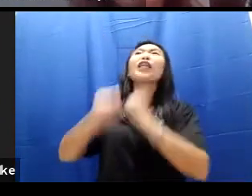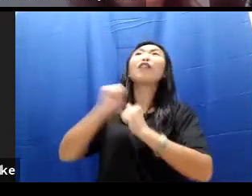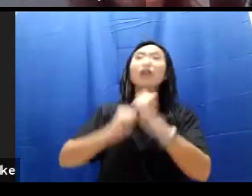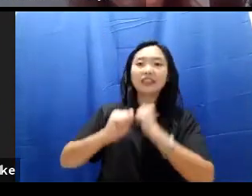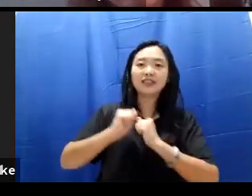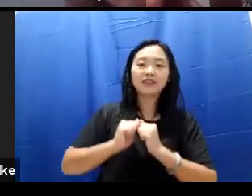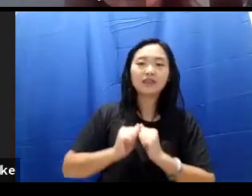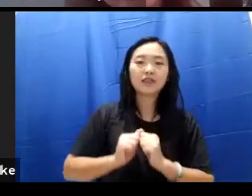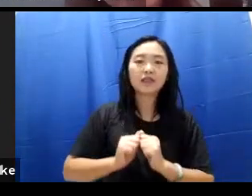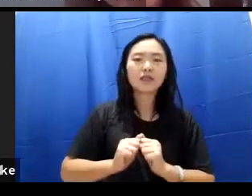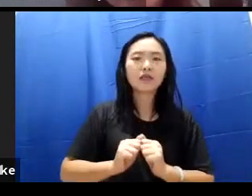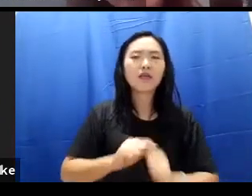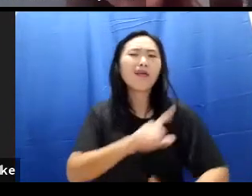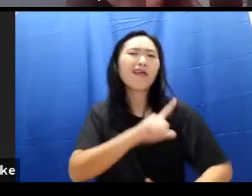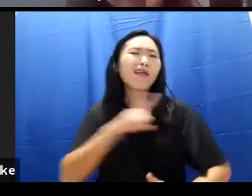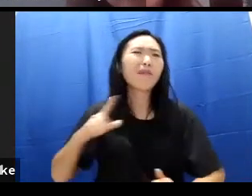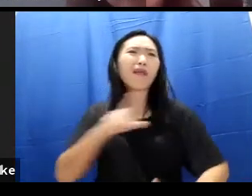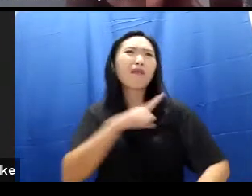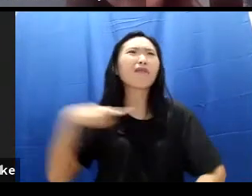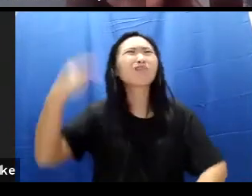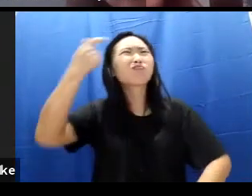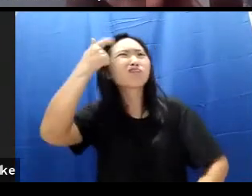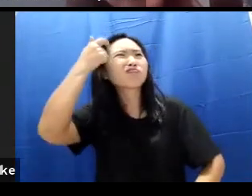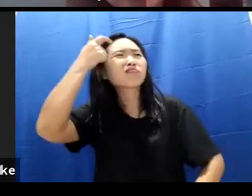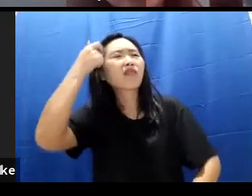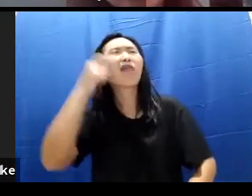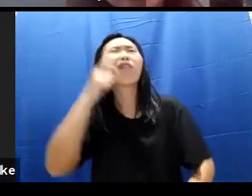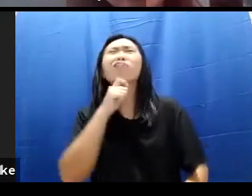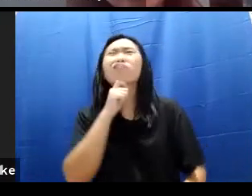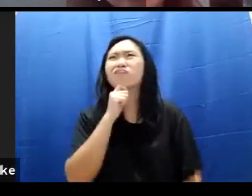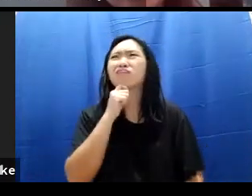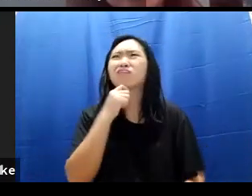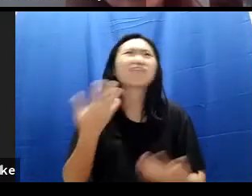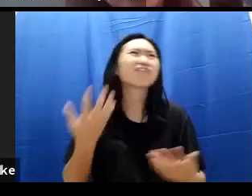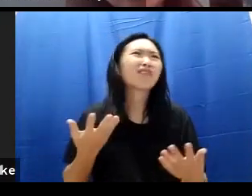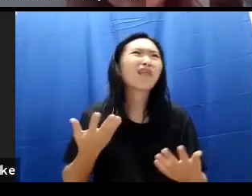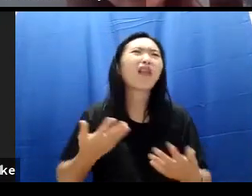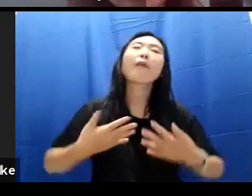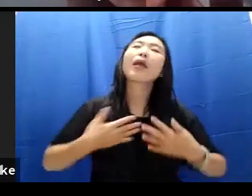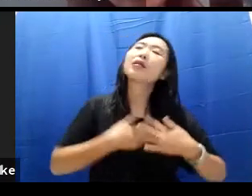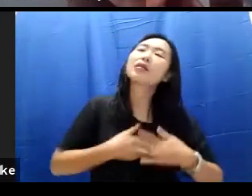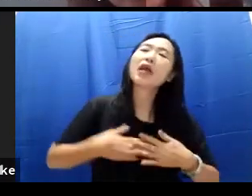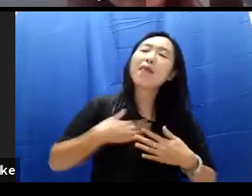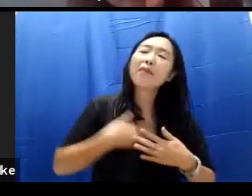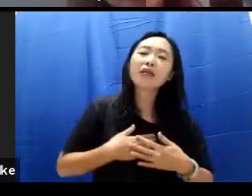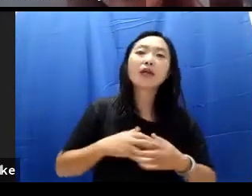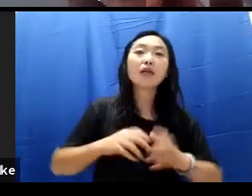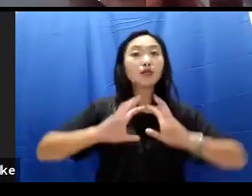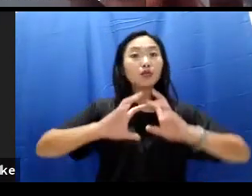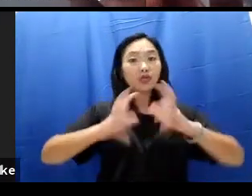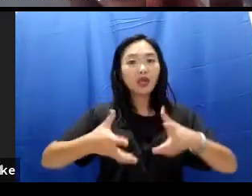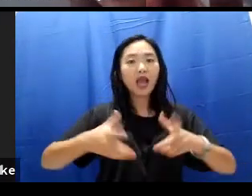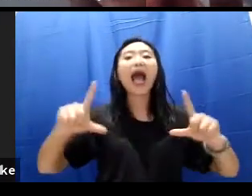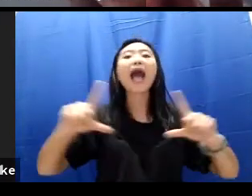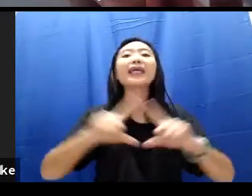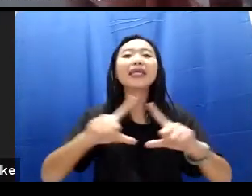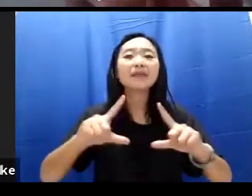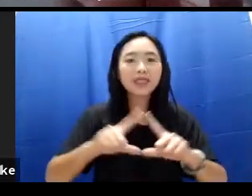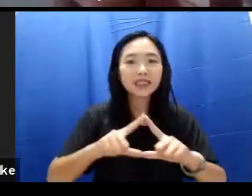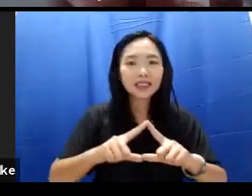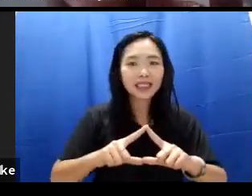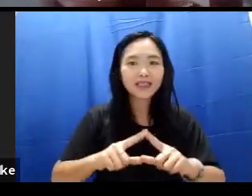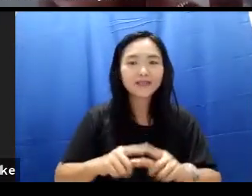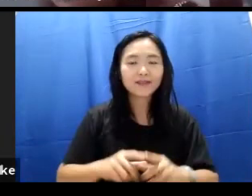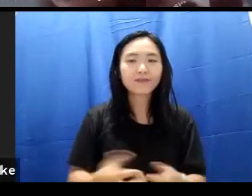lama-lama kok kayaknya agak yang lebih nyaman di dunia akademisi, kok enak juga gitu ketika saya nyoba jadi